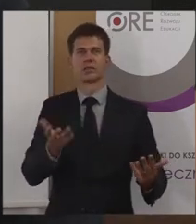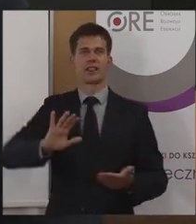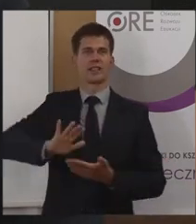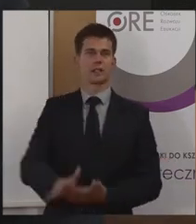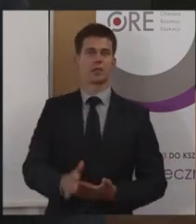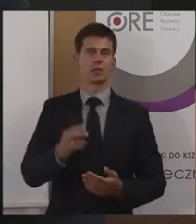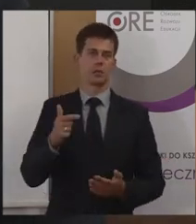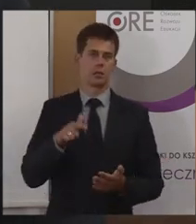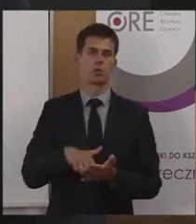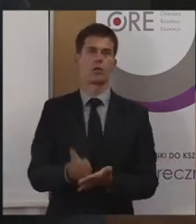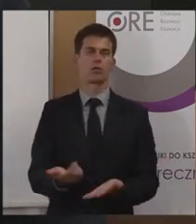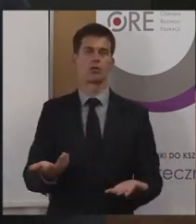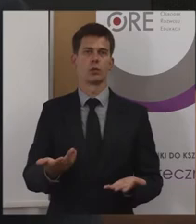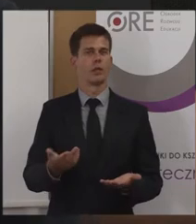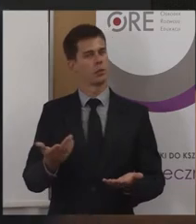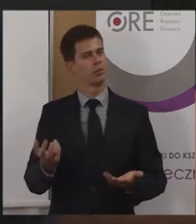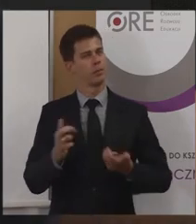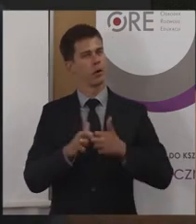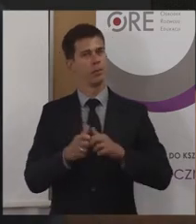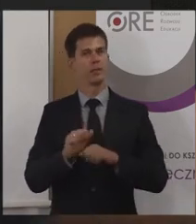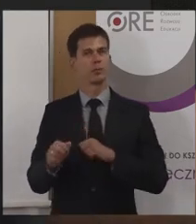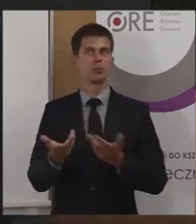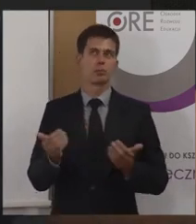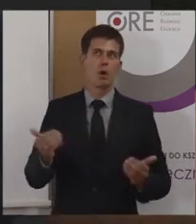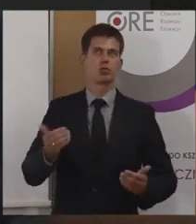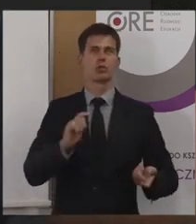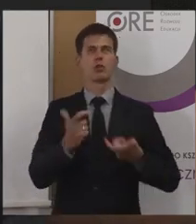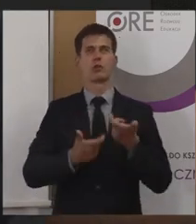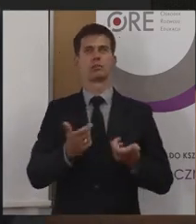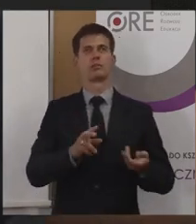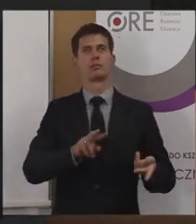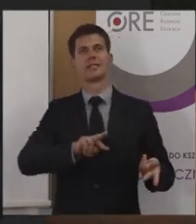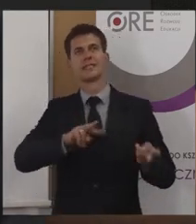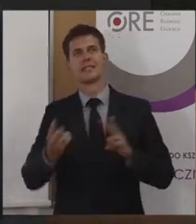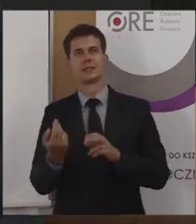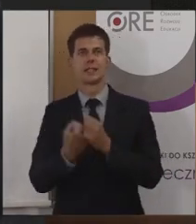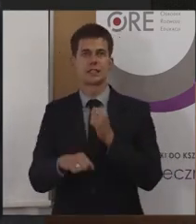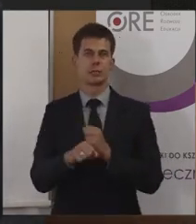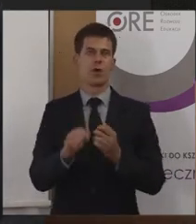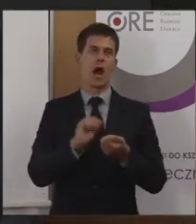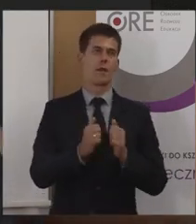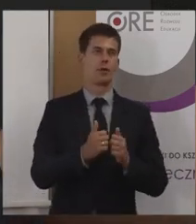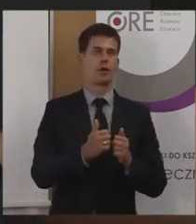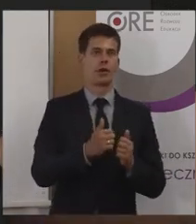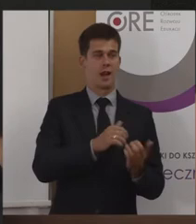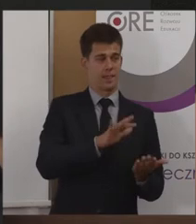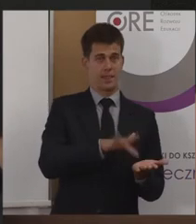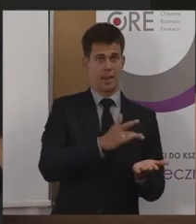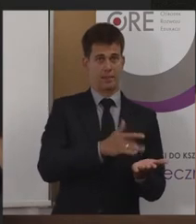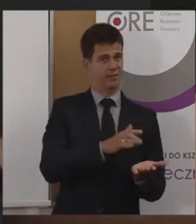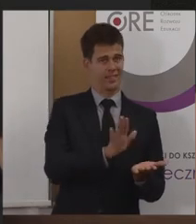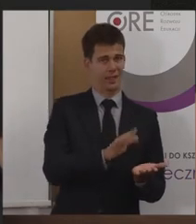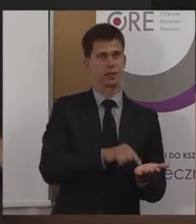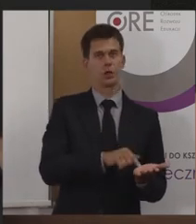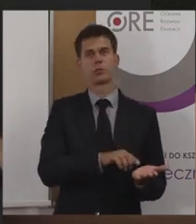zaadoptować i wykonywać je być może nie na ekranie, tylko za pomocą jakichś materiałów dodatkowych,